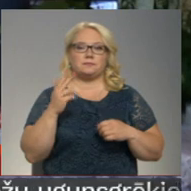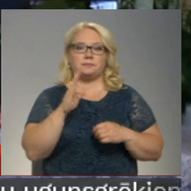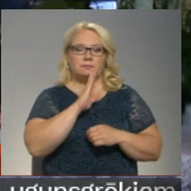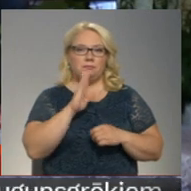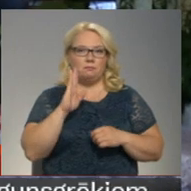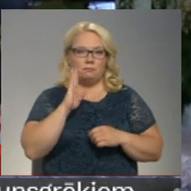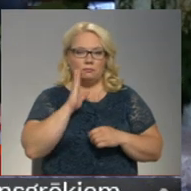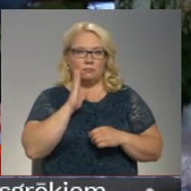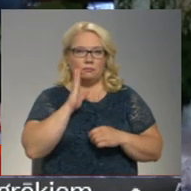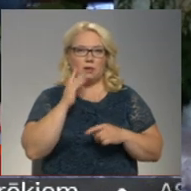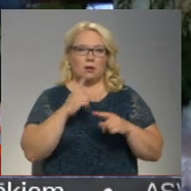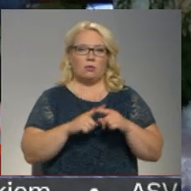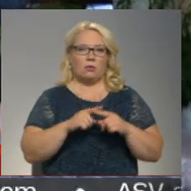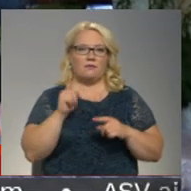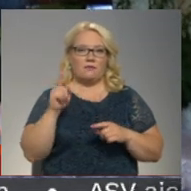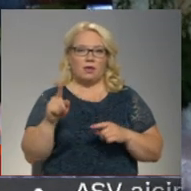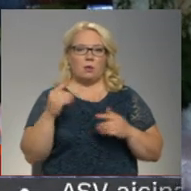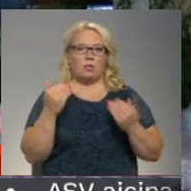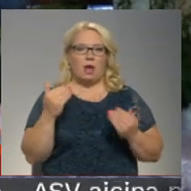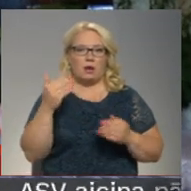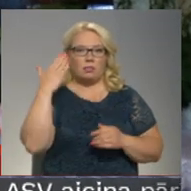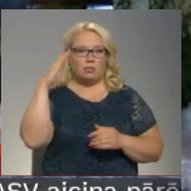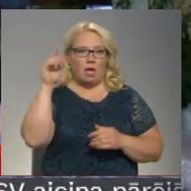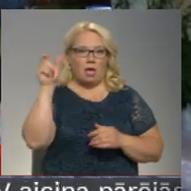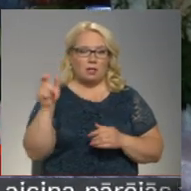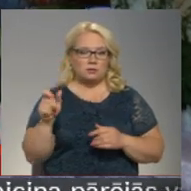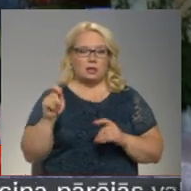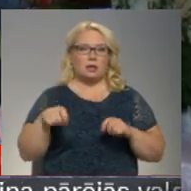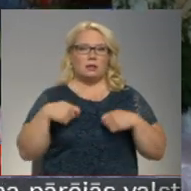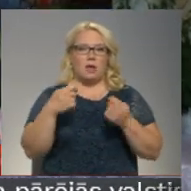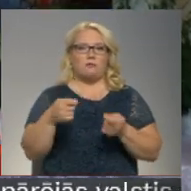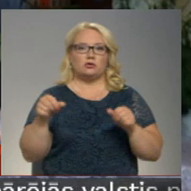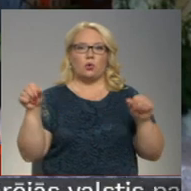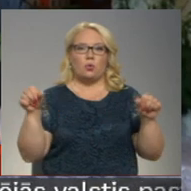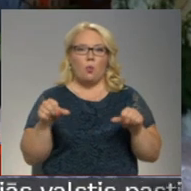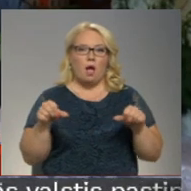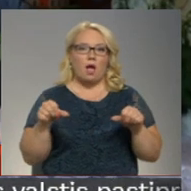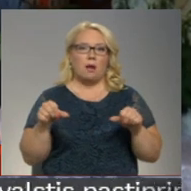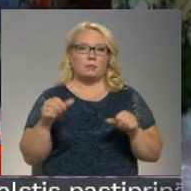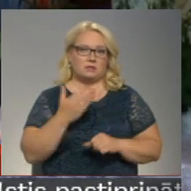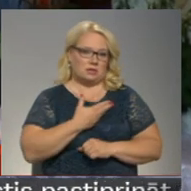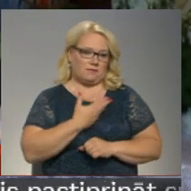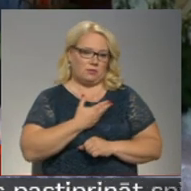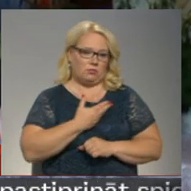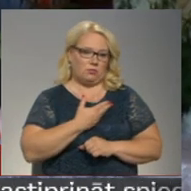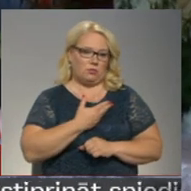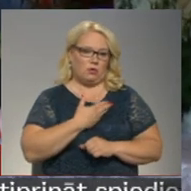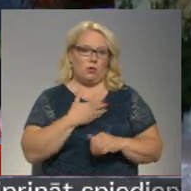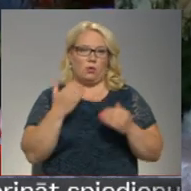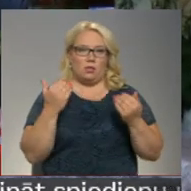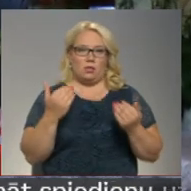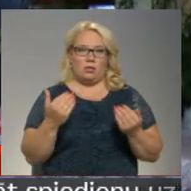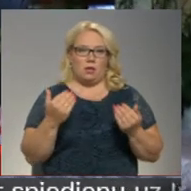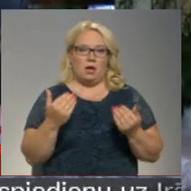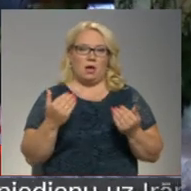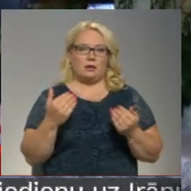māte, viņa un tagad dēls ir devuši krogam dzīvību. Un tā kā